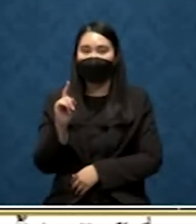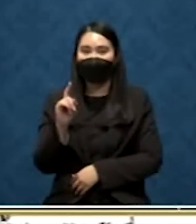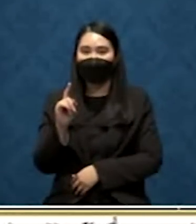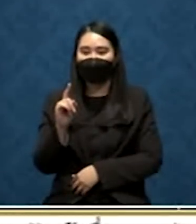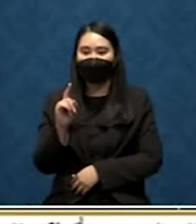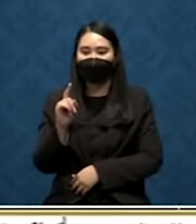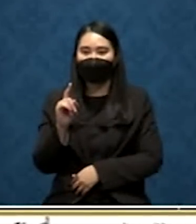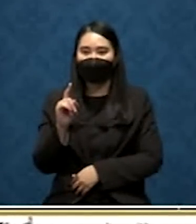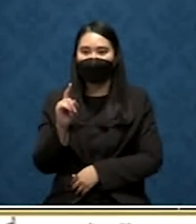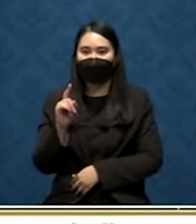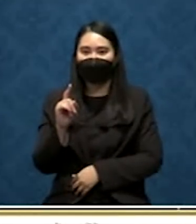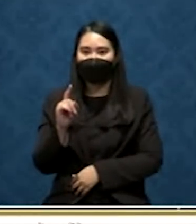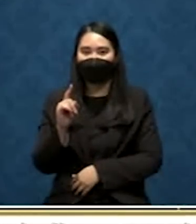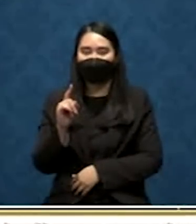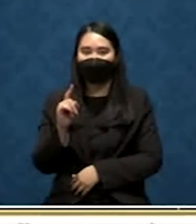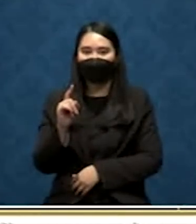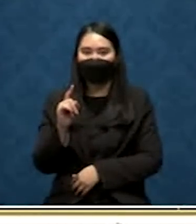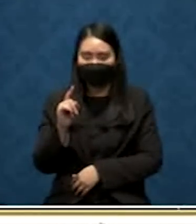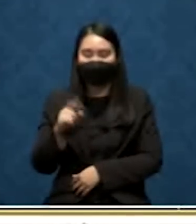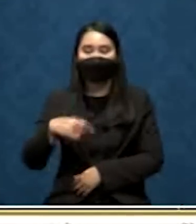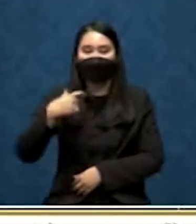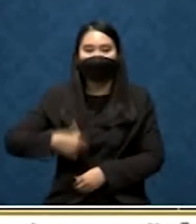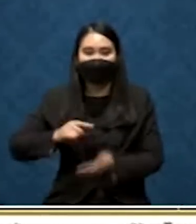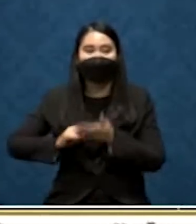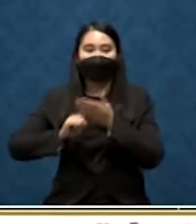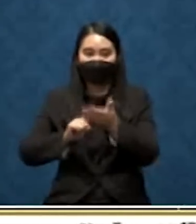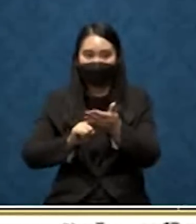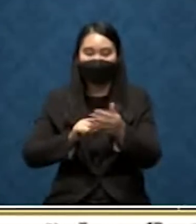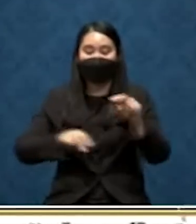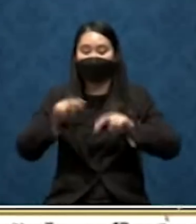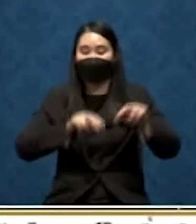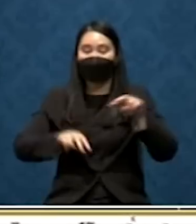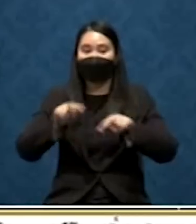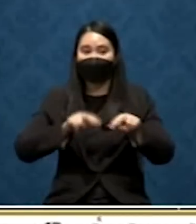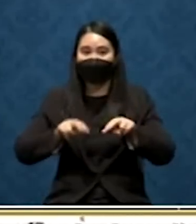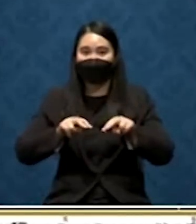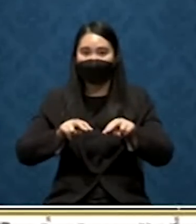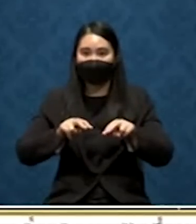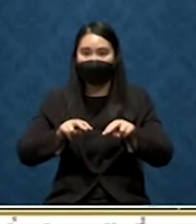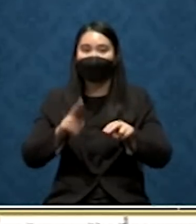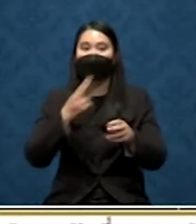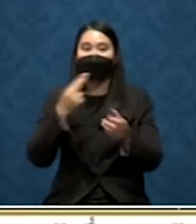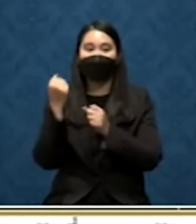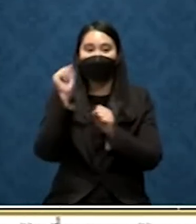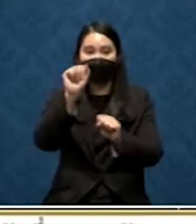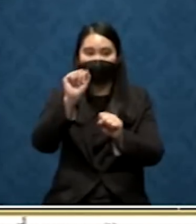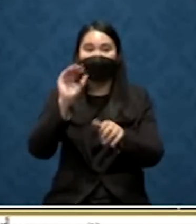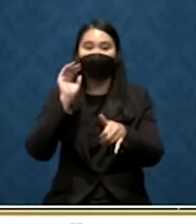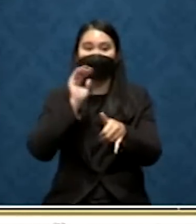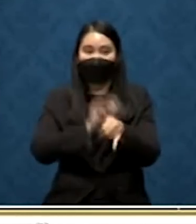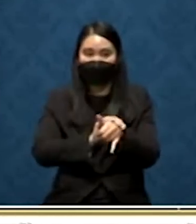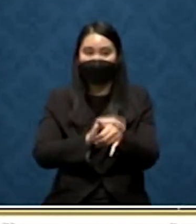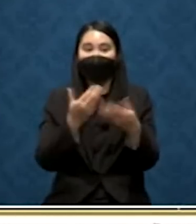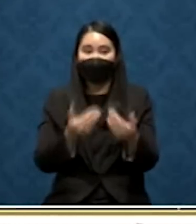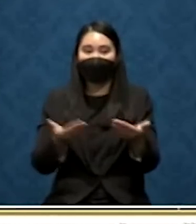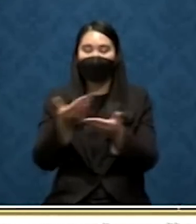ผู้ร้องให้ออกหมายจับสารได้พิจจารณาคำร้องได้ออกหมายจับตามขอเมื่อ